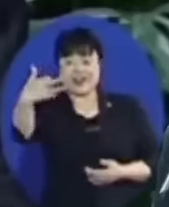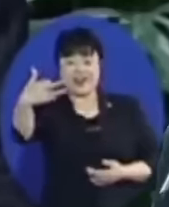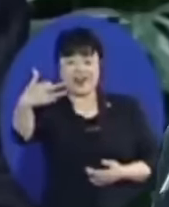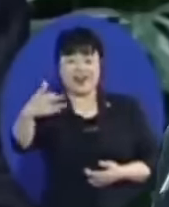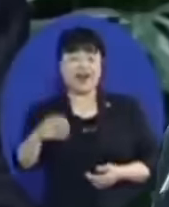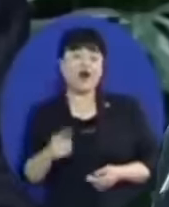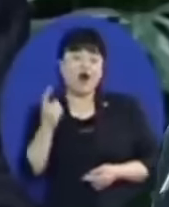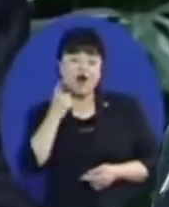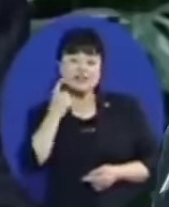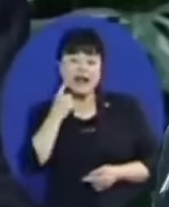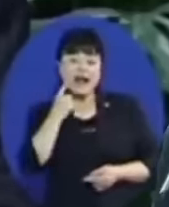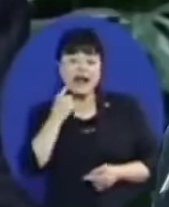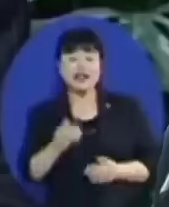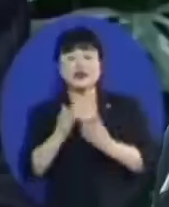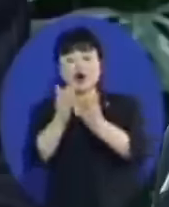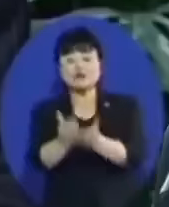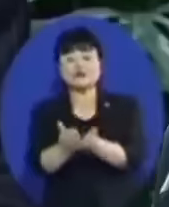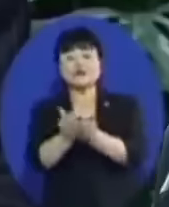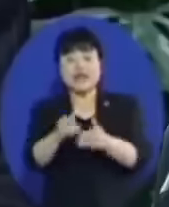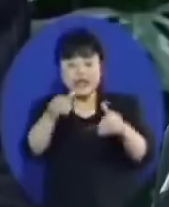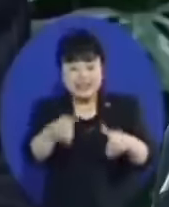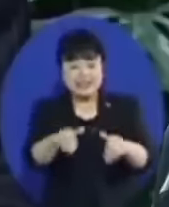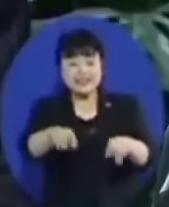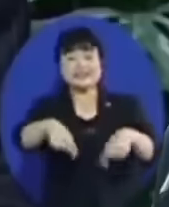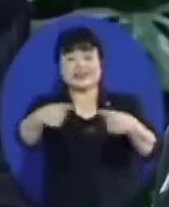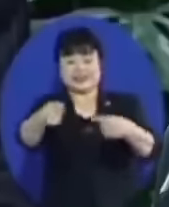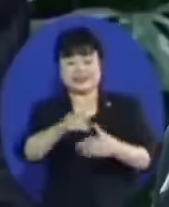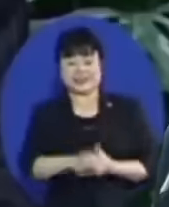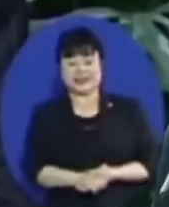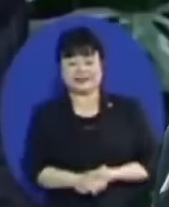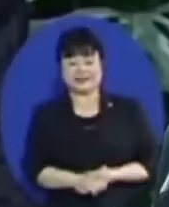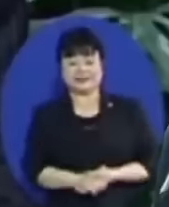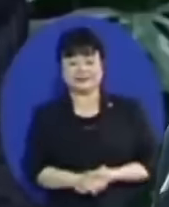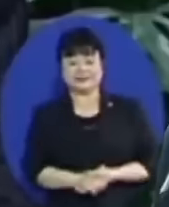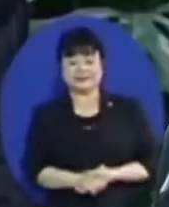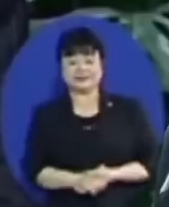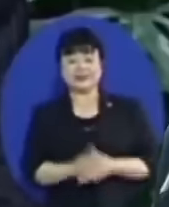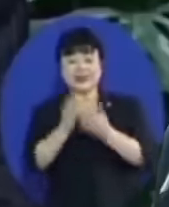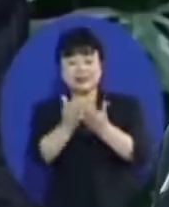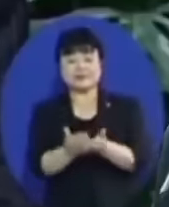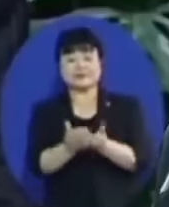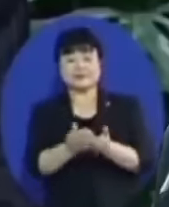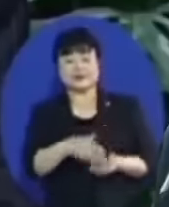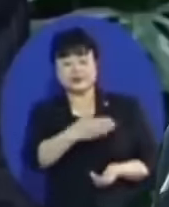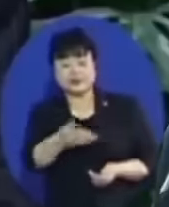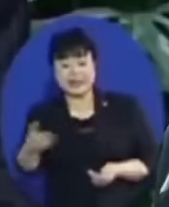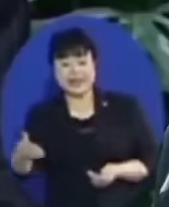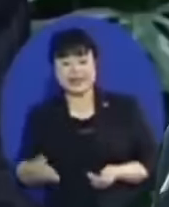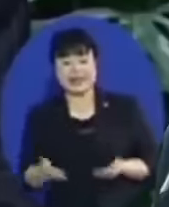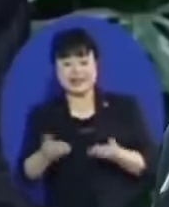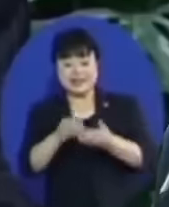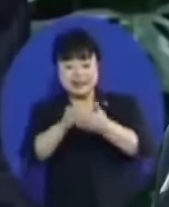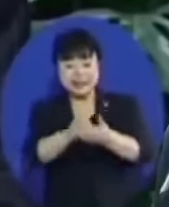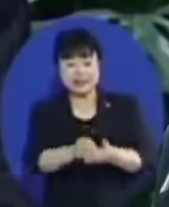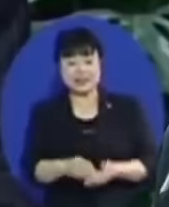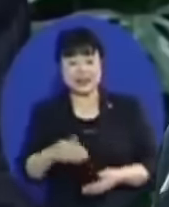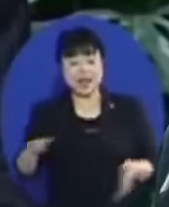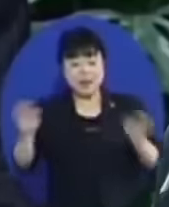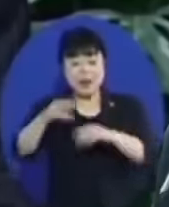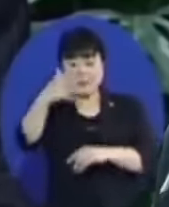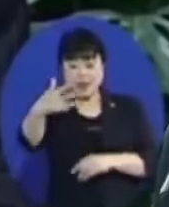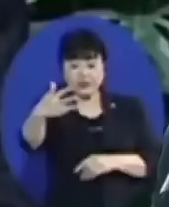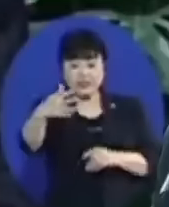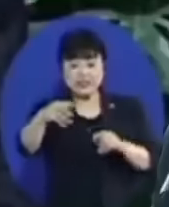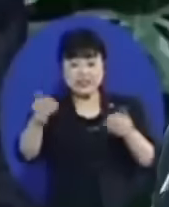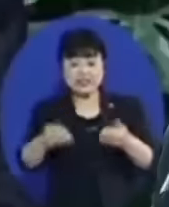해서 부두에 노동자로 들어갔습니다. 부두에 노동자들은 밤 8시에 부두에 들어가서 하역 작업을